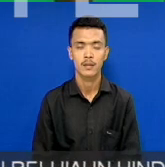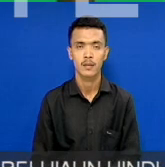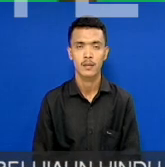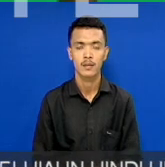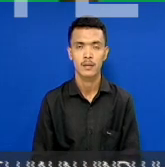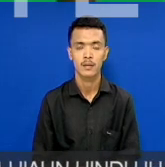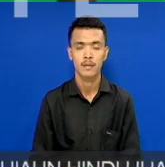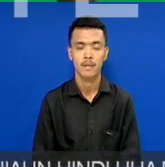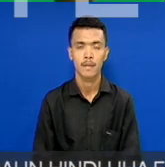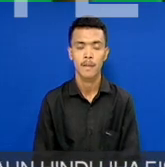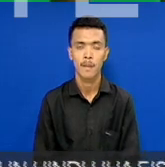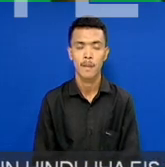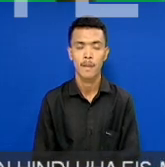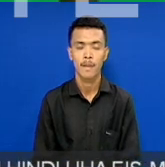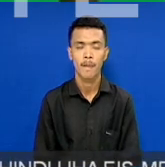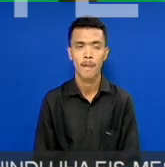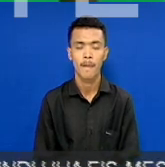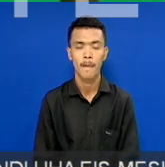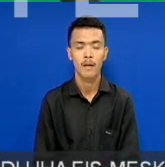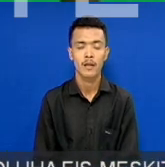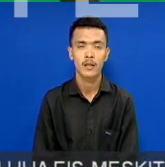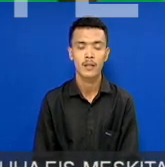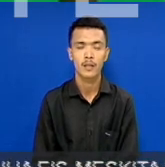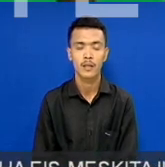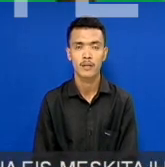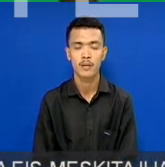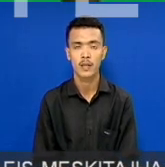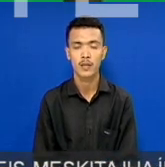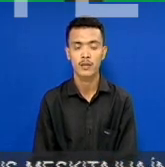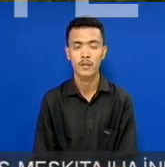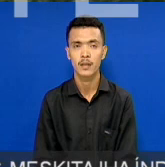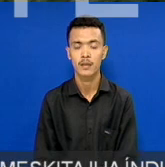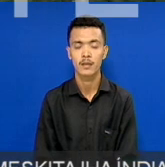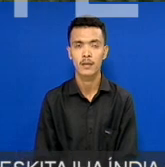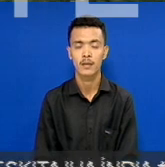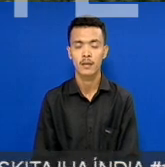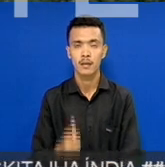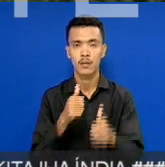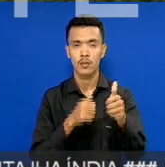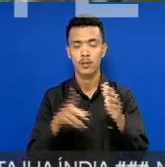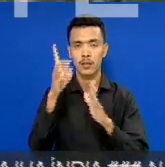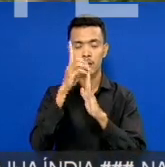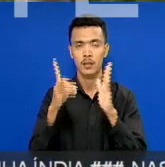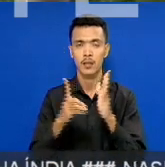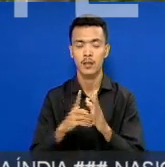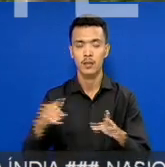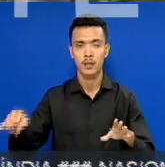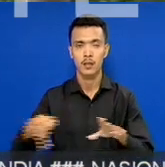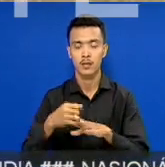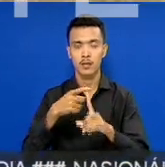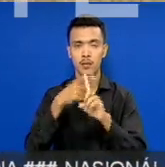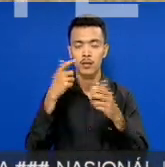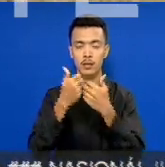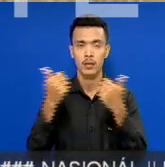alat beras seluk tampar bele hodi be dudusies be aisir ne. Terdado suku Vesoro, composto husi